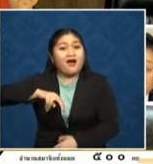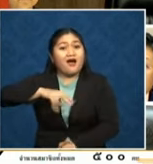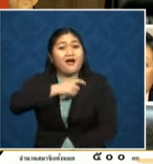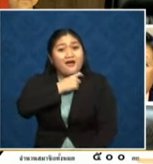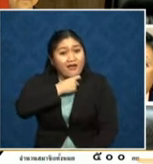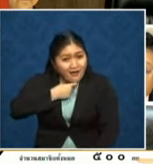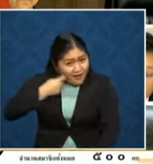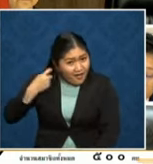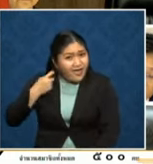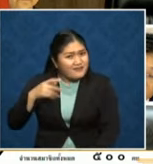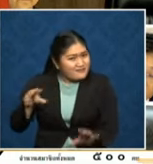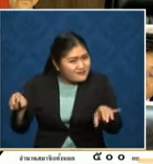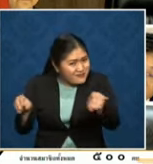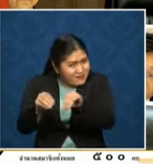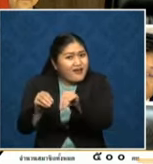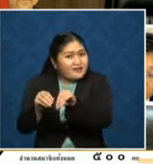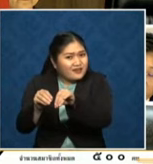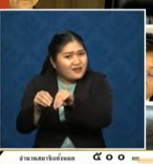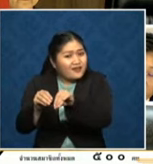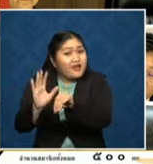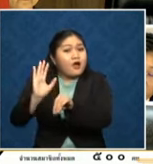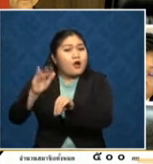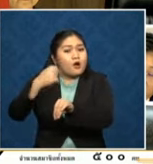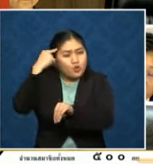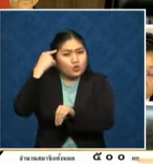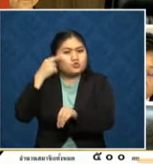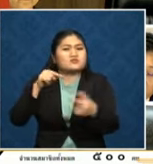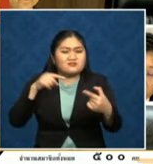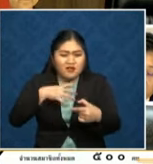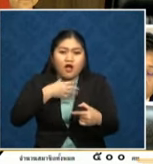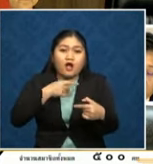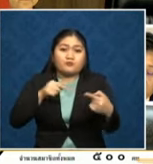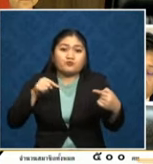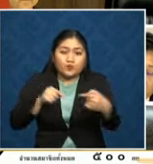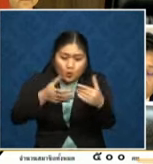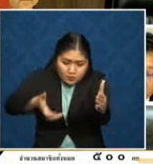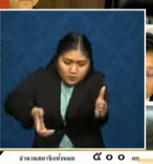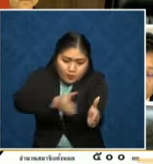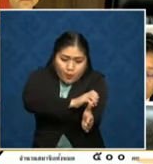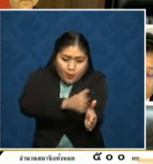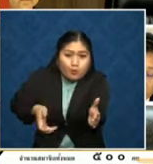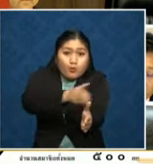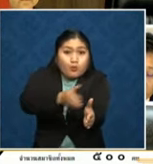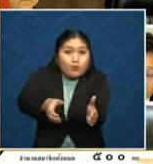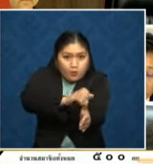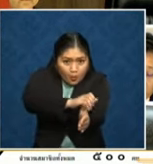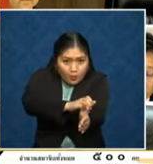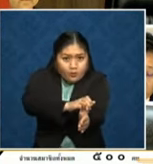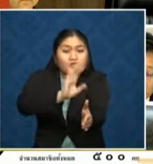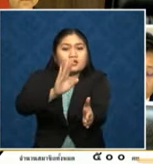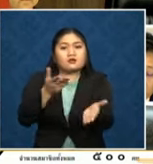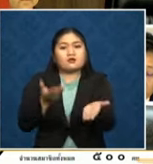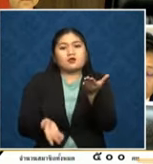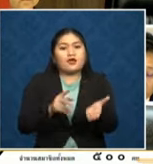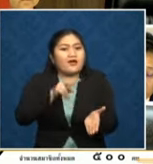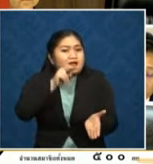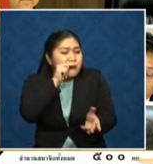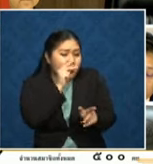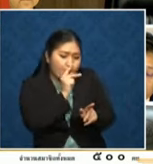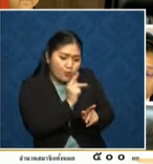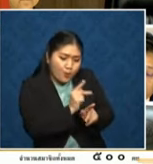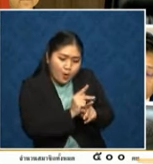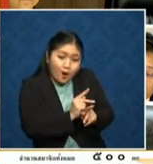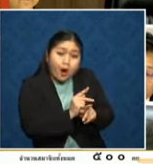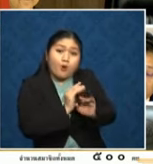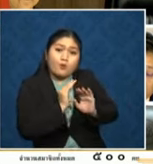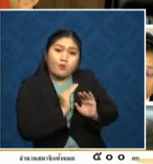ในอีกไม่กี่เดือนโดยการที่จะช่วยกันขุดลอกเร่งขุดลอกอ่างเก็บน้ำหรือการเร่งกักเก็บน้ำไว้ใช้เพ